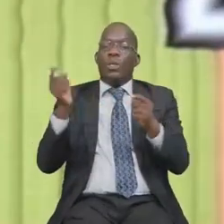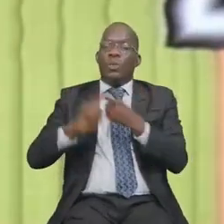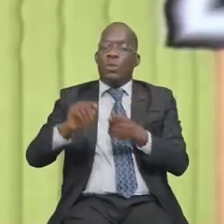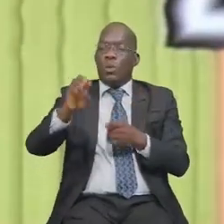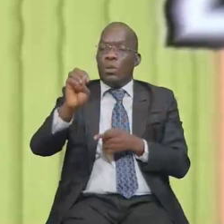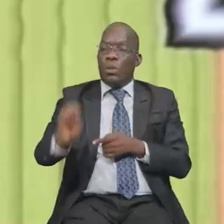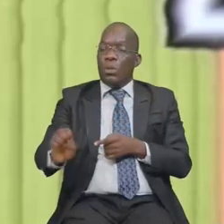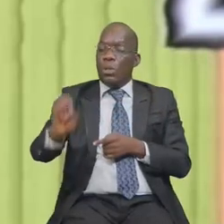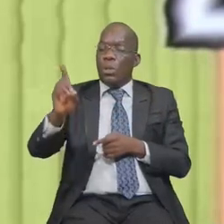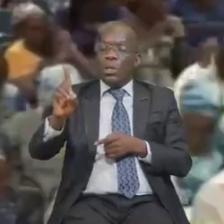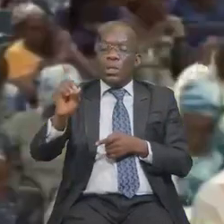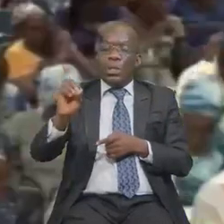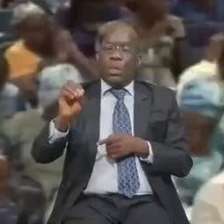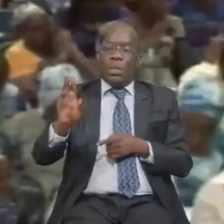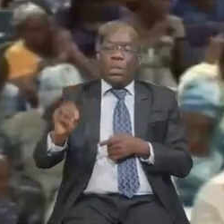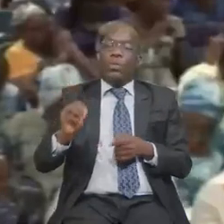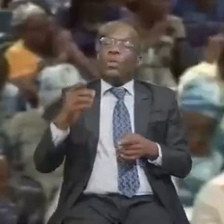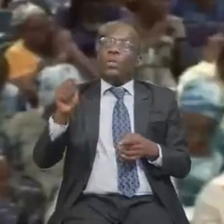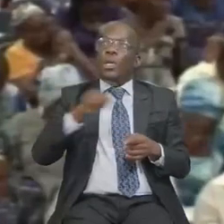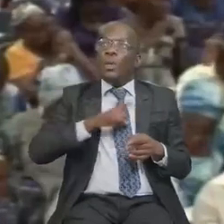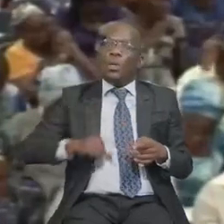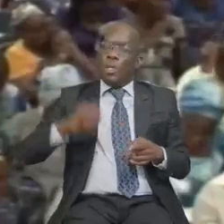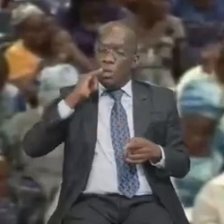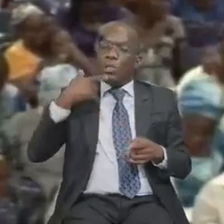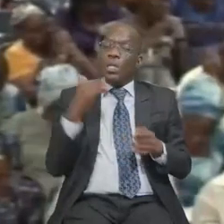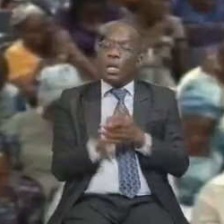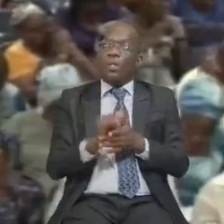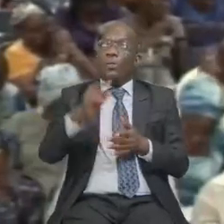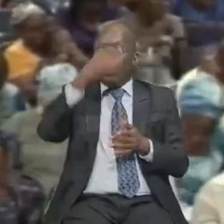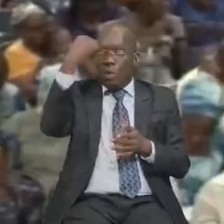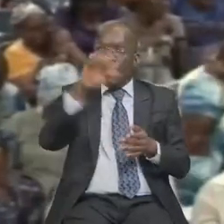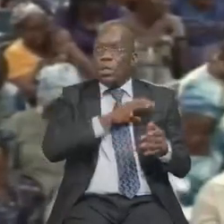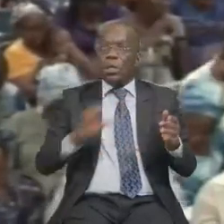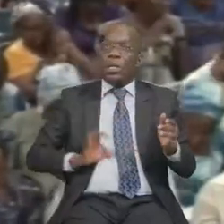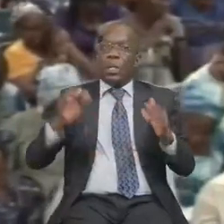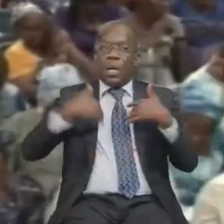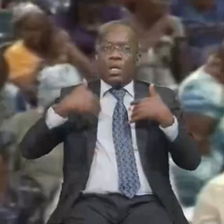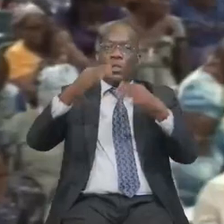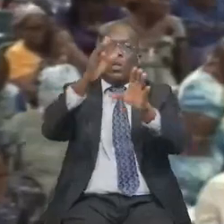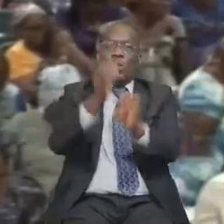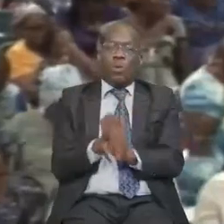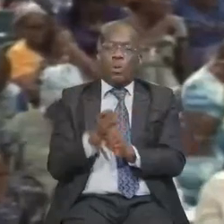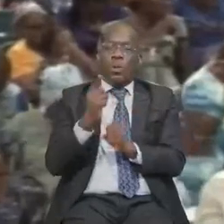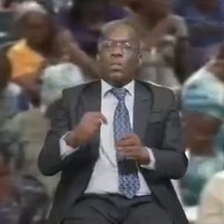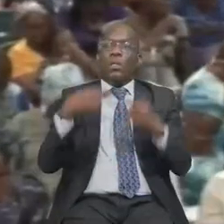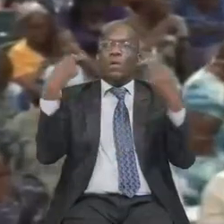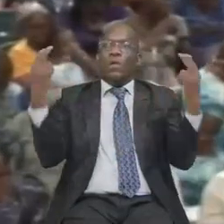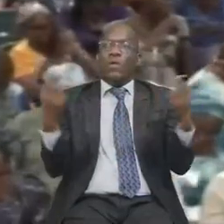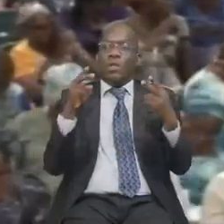Qui me mènera dans la ville forte? Qui me conduira à Édom? Dieu dit, comme Christ a la victoire, tu peux élever cette